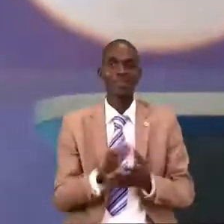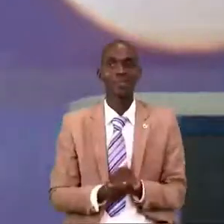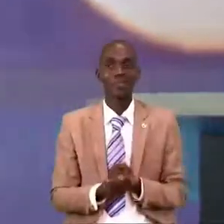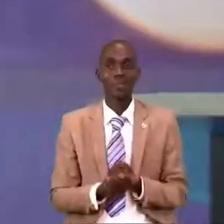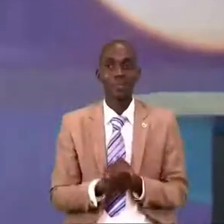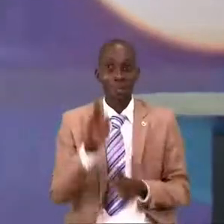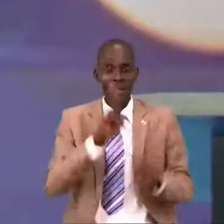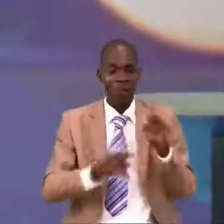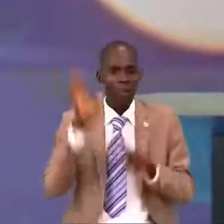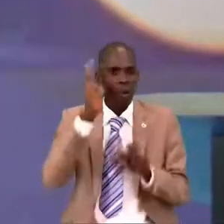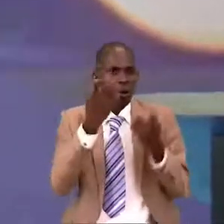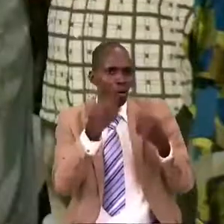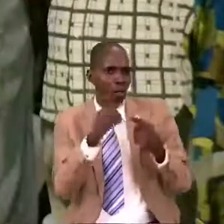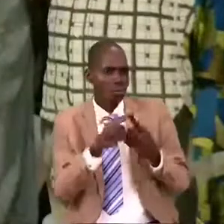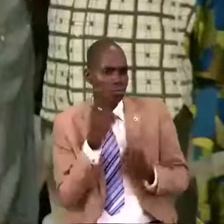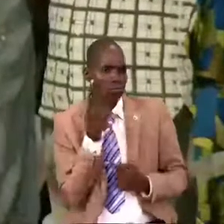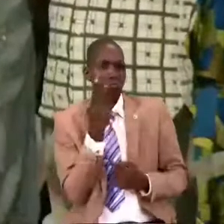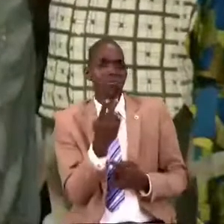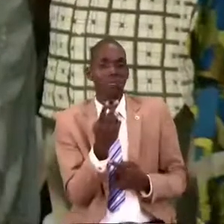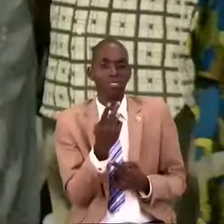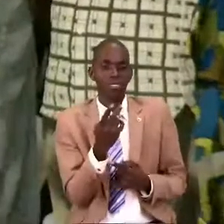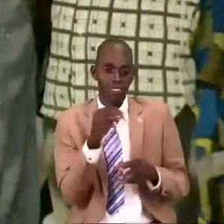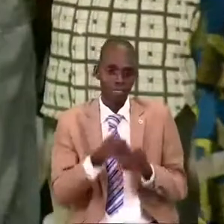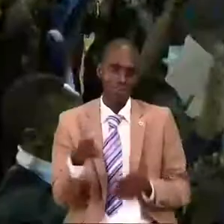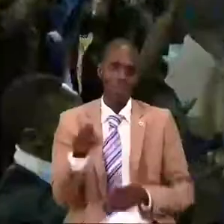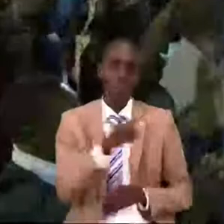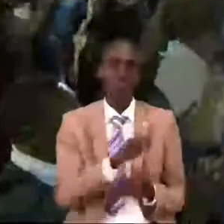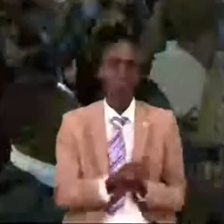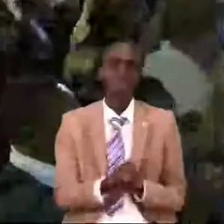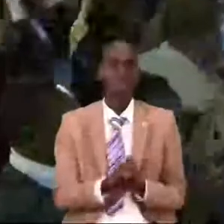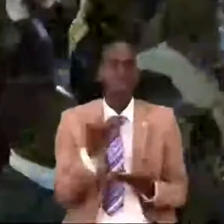Peut-être ils vont même prendre ta photo et m'envoyer ça au siège.